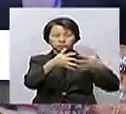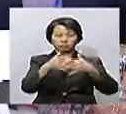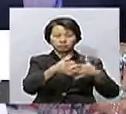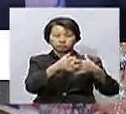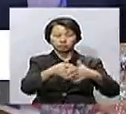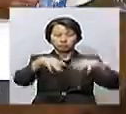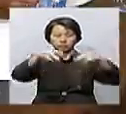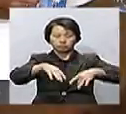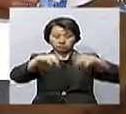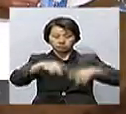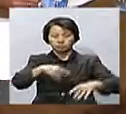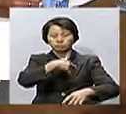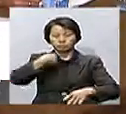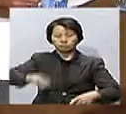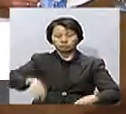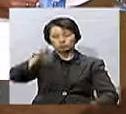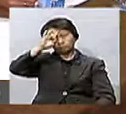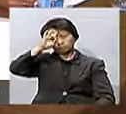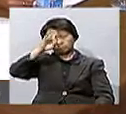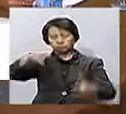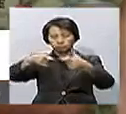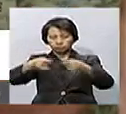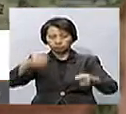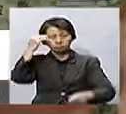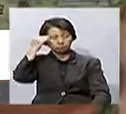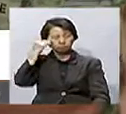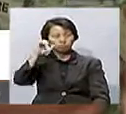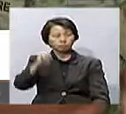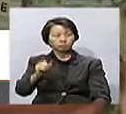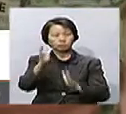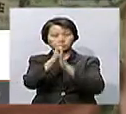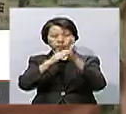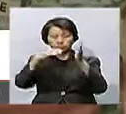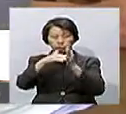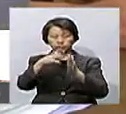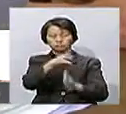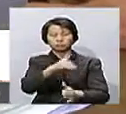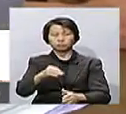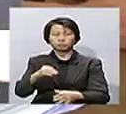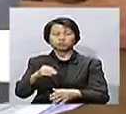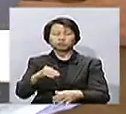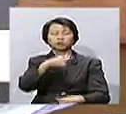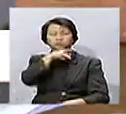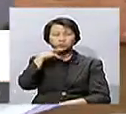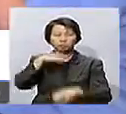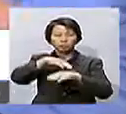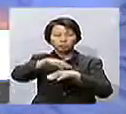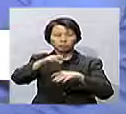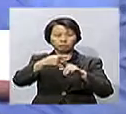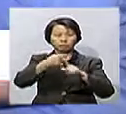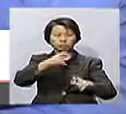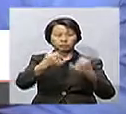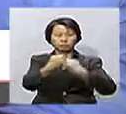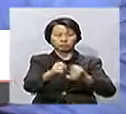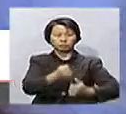Syarikat, Australia, China, India, Jepun, Korea Selatan, New Zealand dan Rusia yang menghantar wakil dari Jabatan